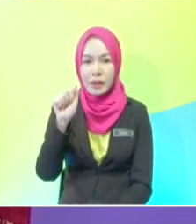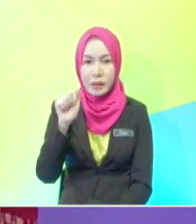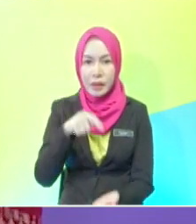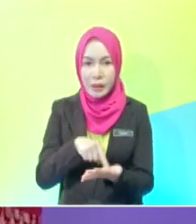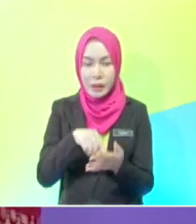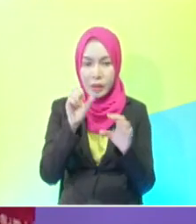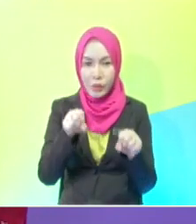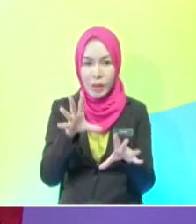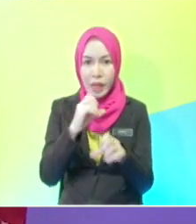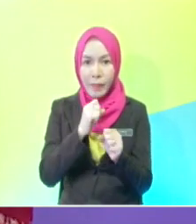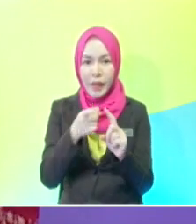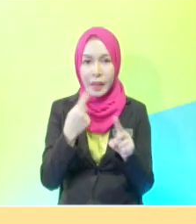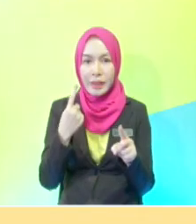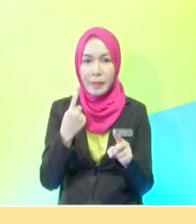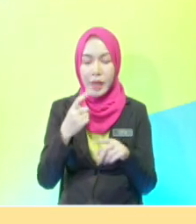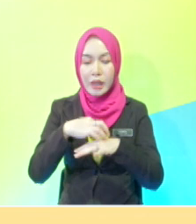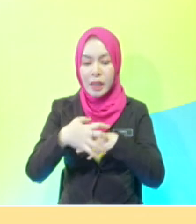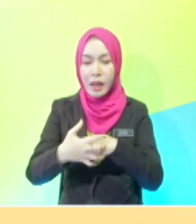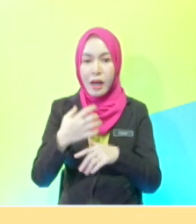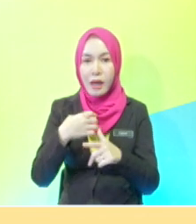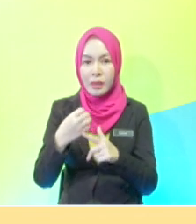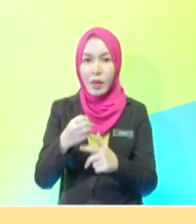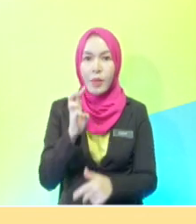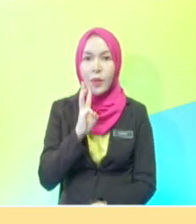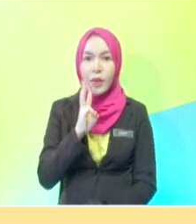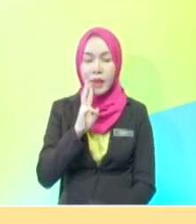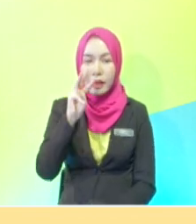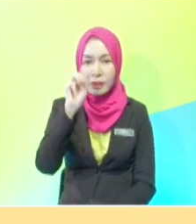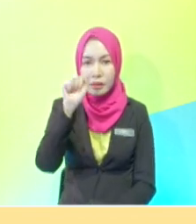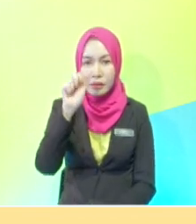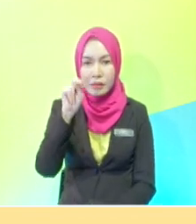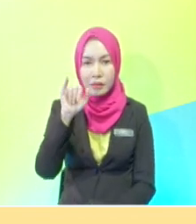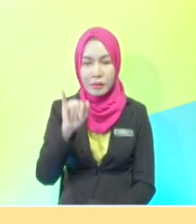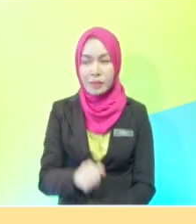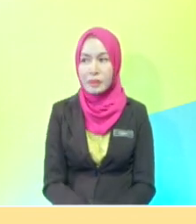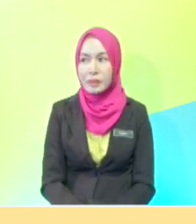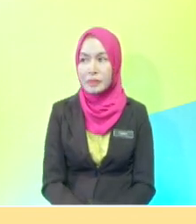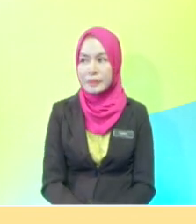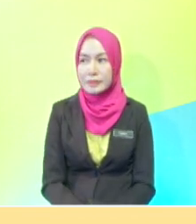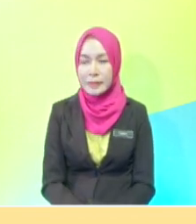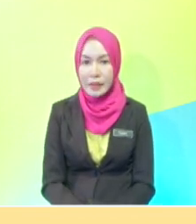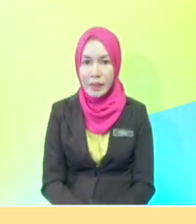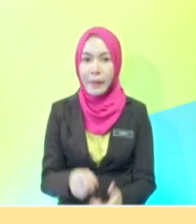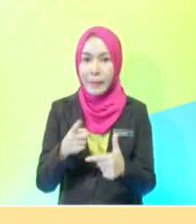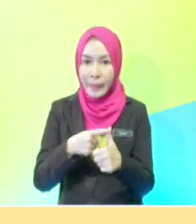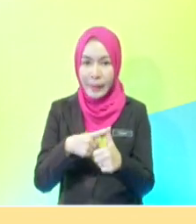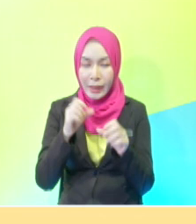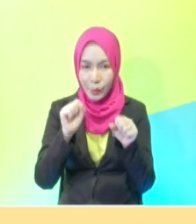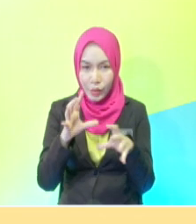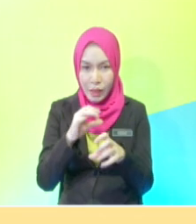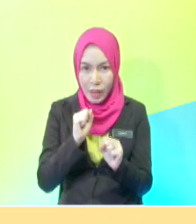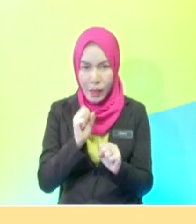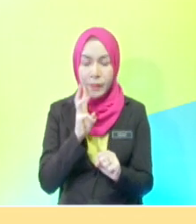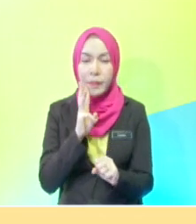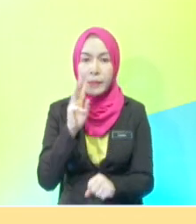bagaimana pemprovlan DNA ini dilakukan oke yang pertama kita ambil dulu sampel air mani kita ambil dulu